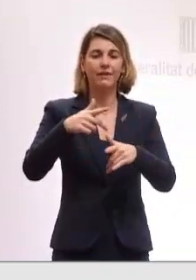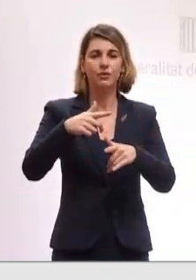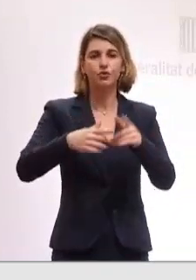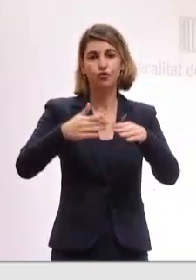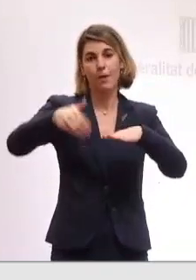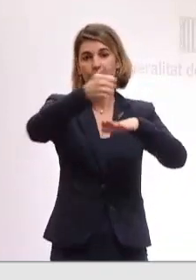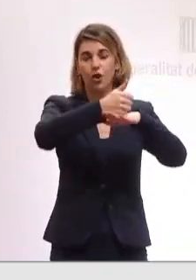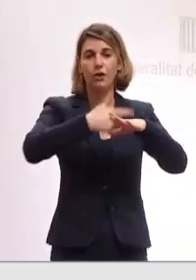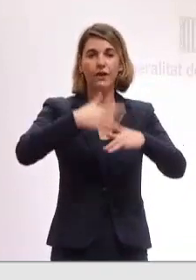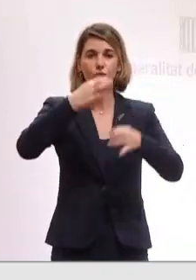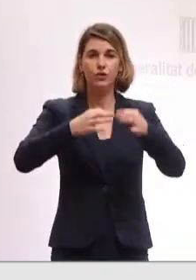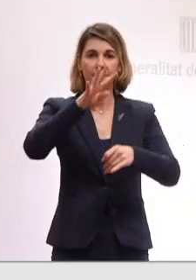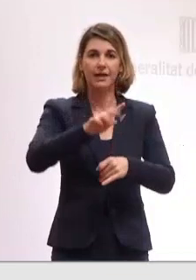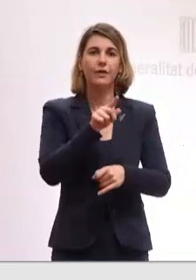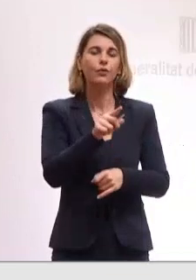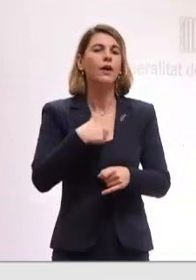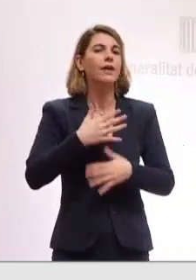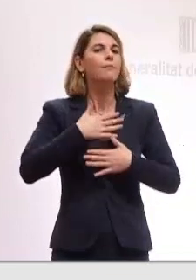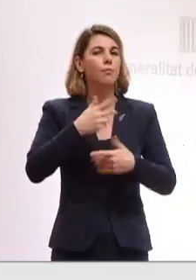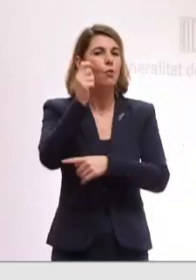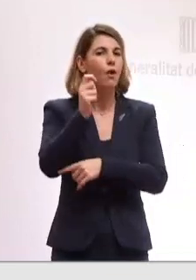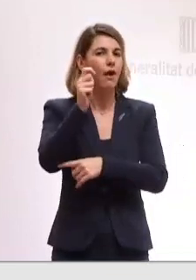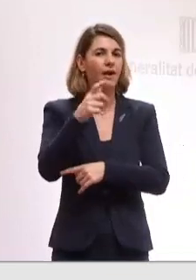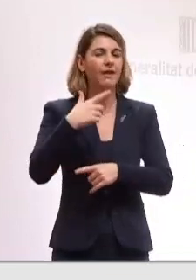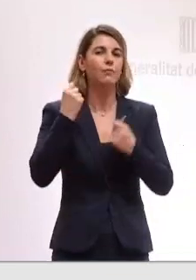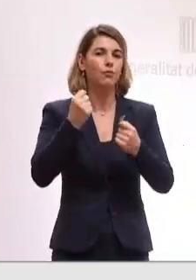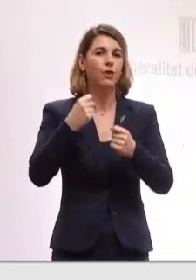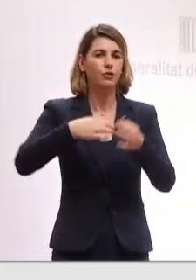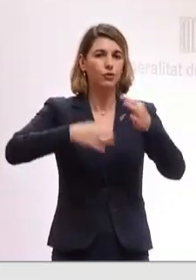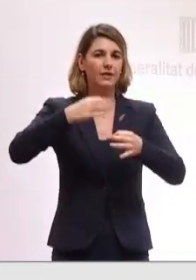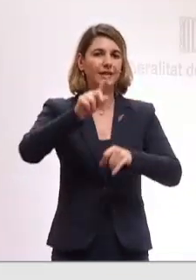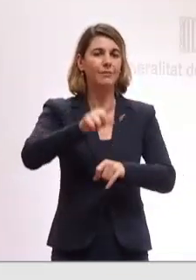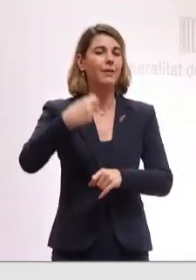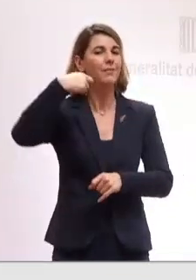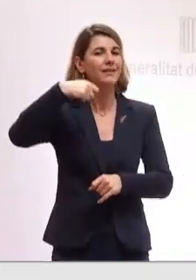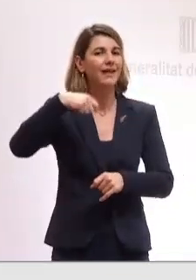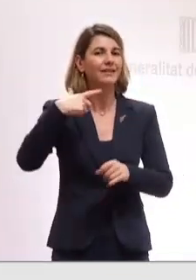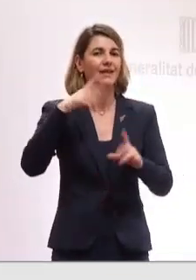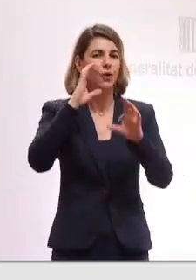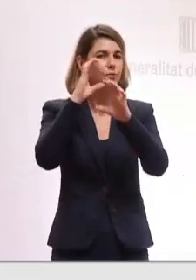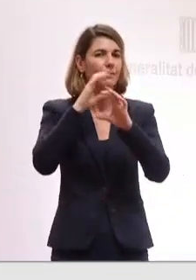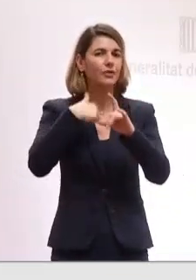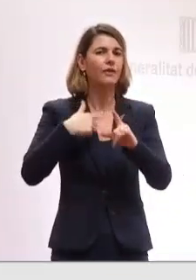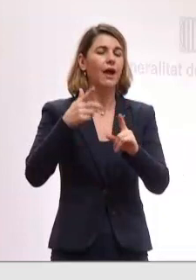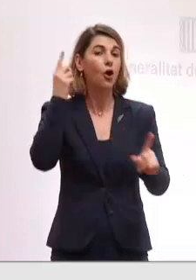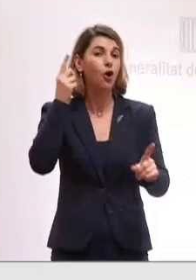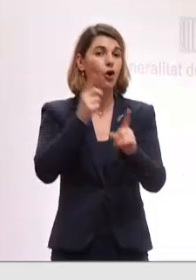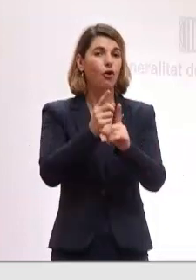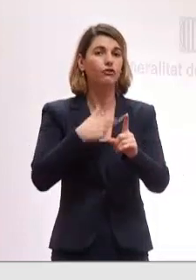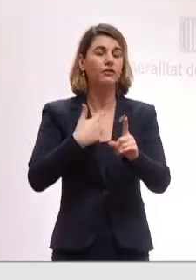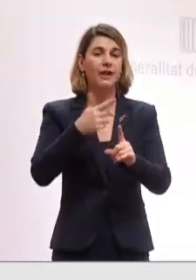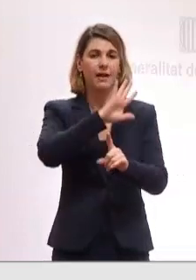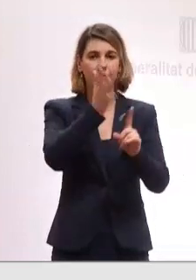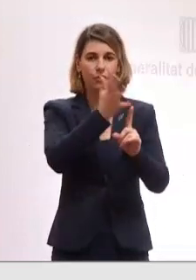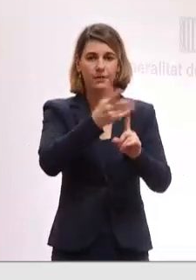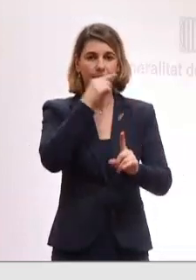2019. Ha estat vocal del Consell General del Poder Judicial i presidenta de l'Observatori contra la Violència Domèstica i de Gènere del